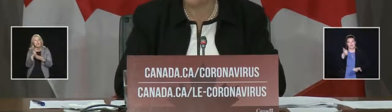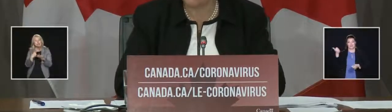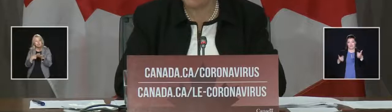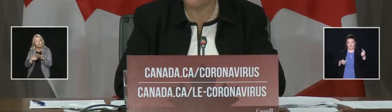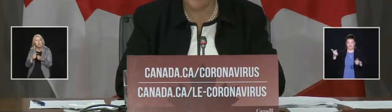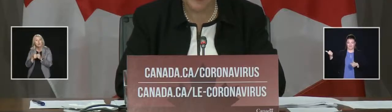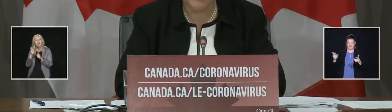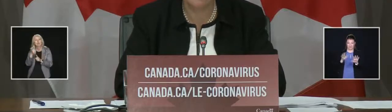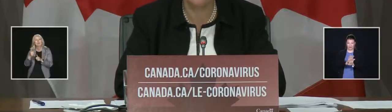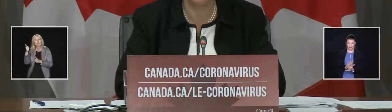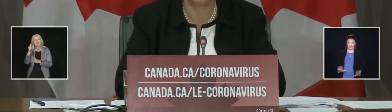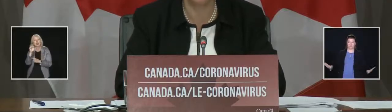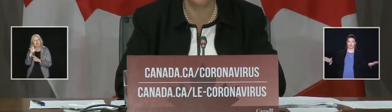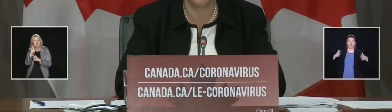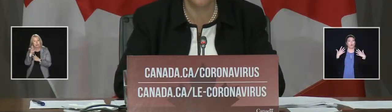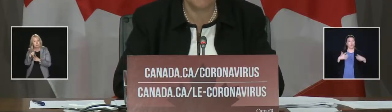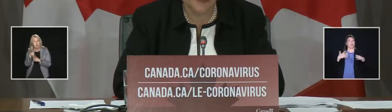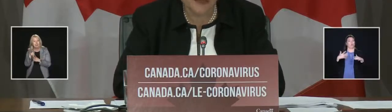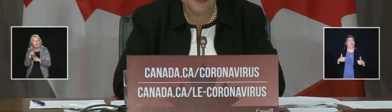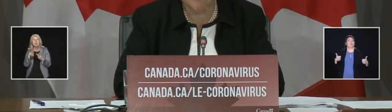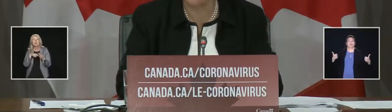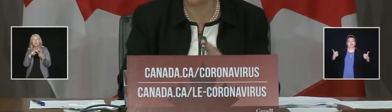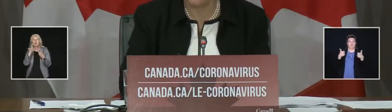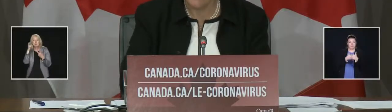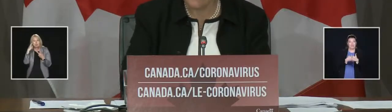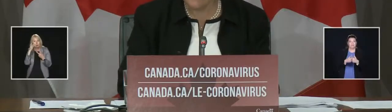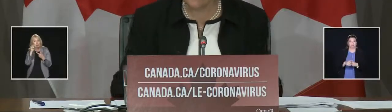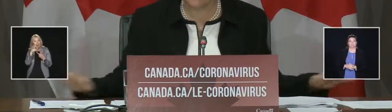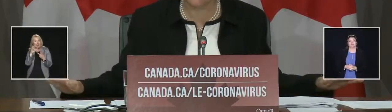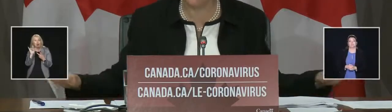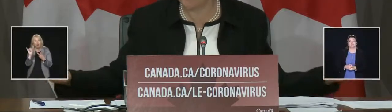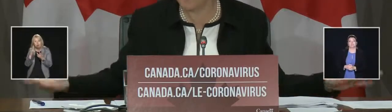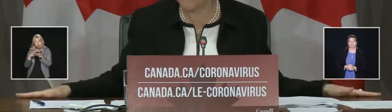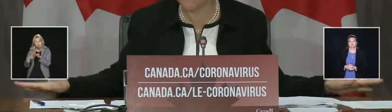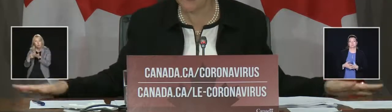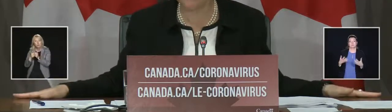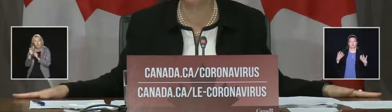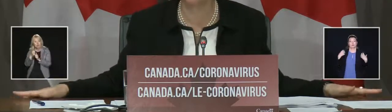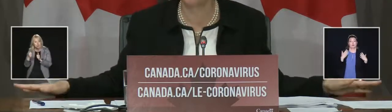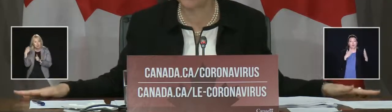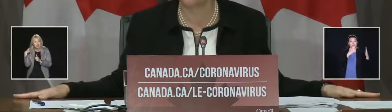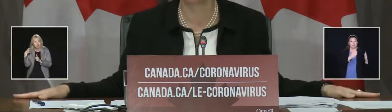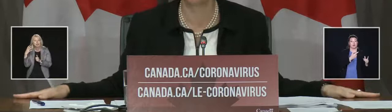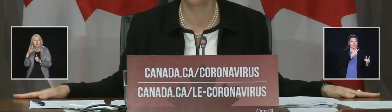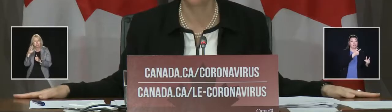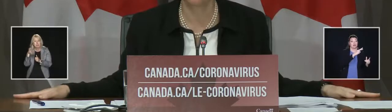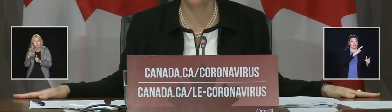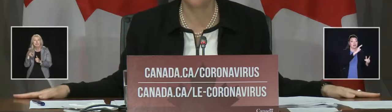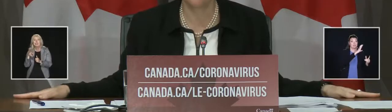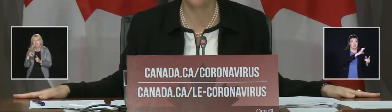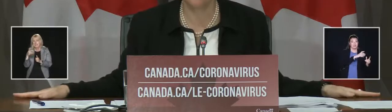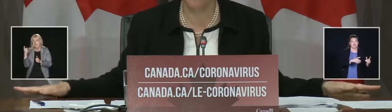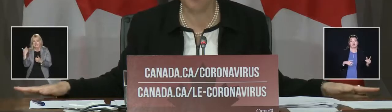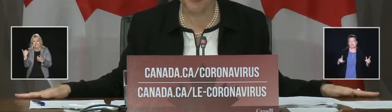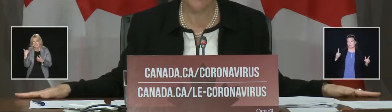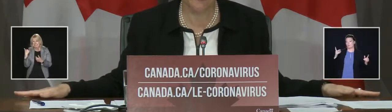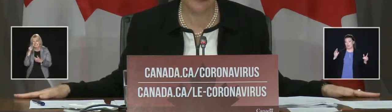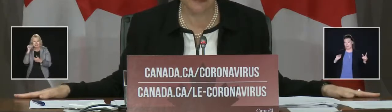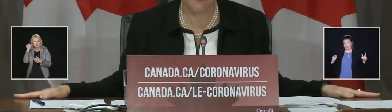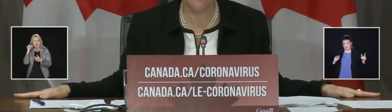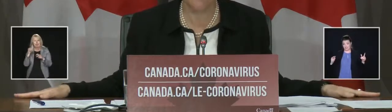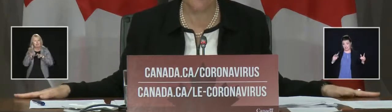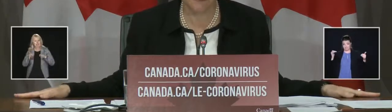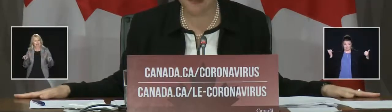premier ministre a parlé au commissaire de la GRC cette semaine, idem pour le ministre Blair. Il a été très clair lors de